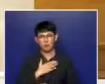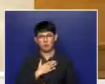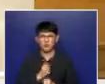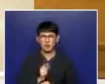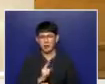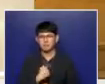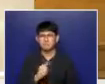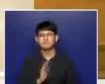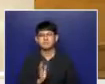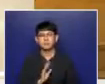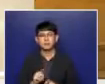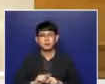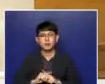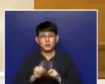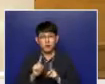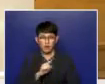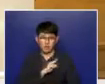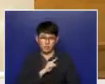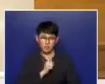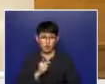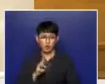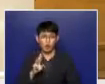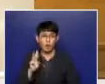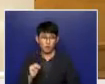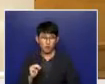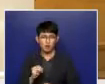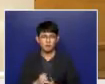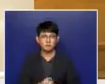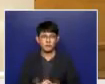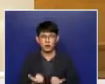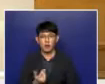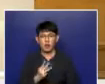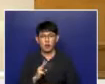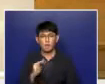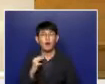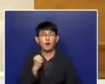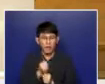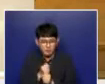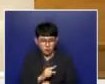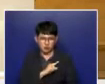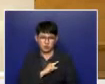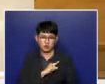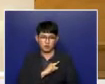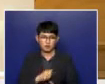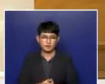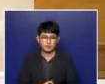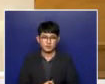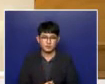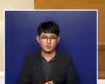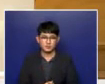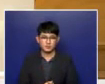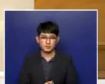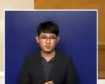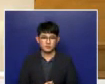BTSมาเดินรถในส่วนต่อขยายซึ่งตอนนี้ก็ค้างอยู่ประมาณ 8,000ล้านบยังไม่ได้